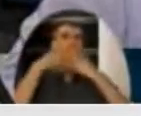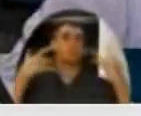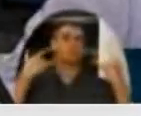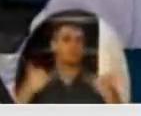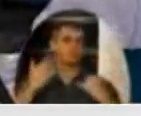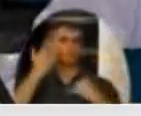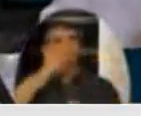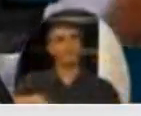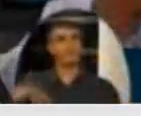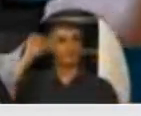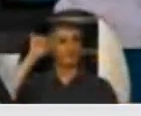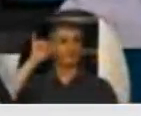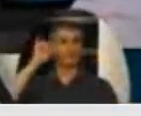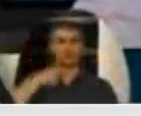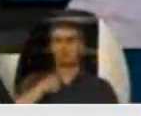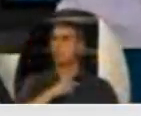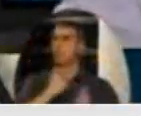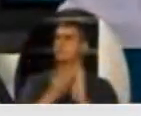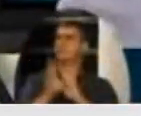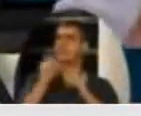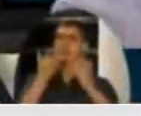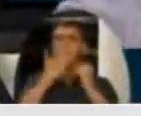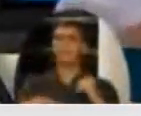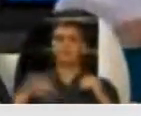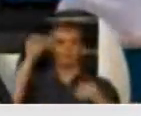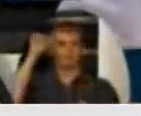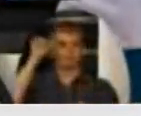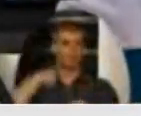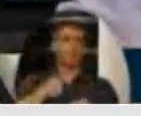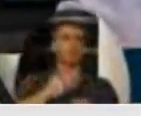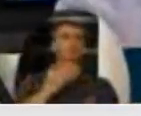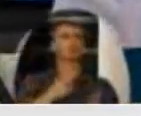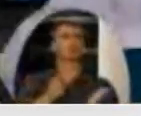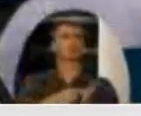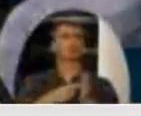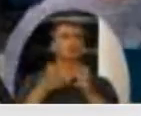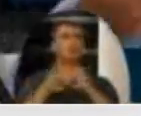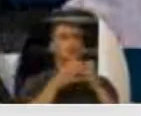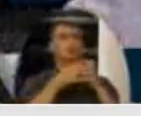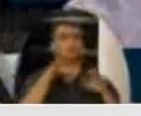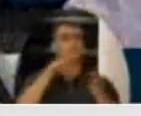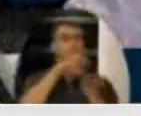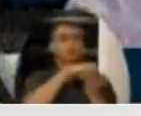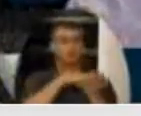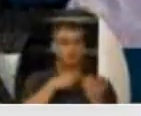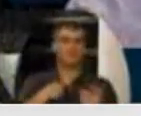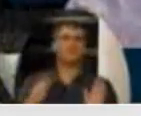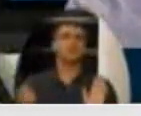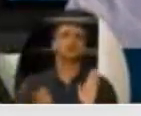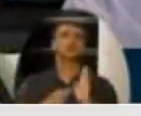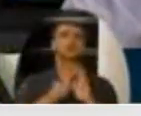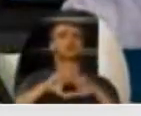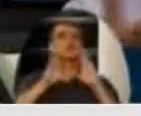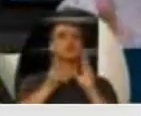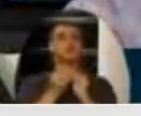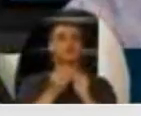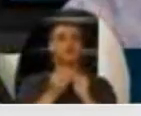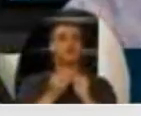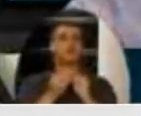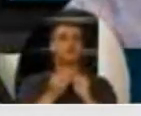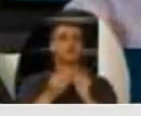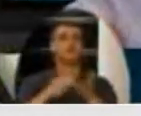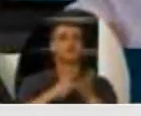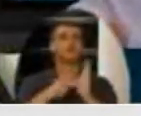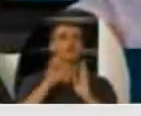עכשיו בבקעת הירדן, לא נוותר על בקעת הירדן, אנחנו רוצים את הגושים ורוצים באופן כללי את, ה, את, את, את, את